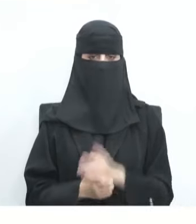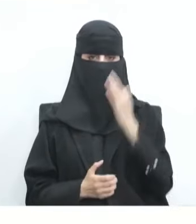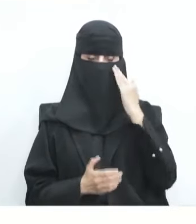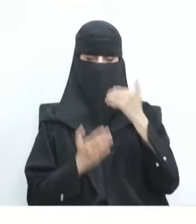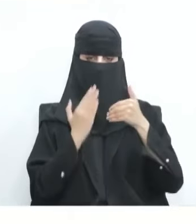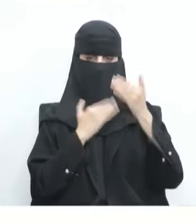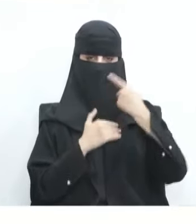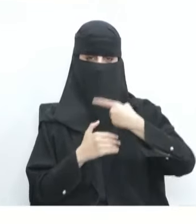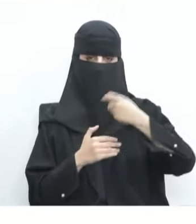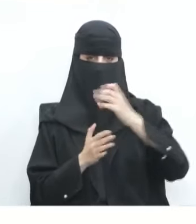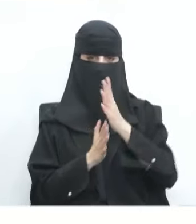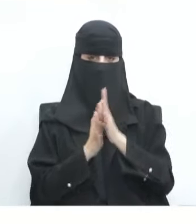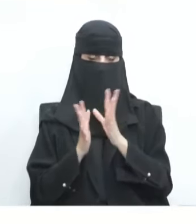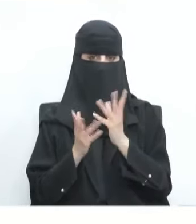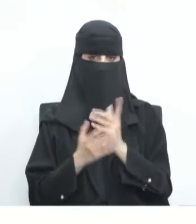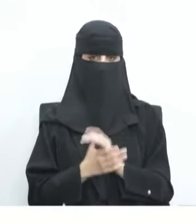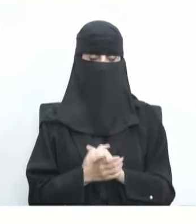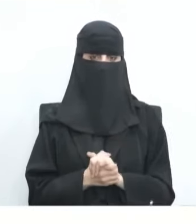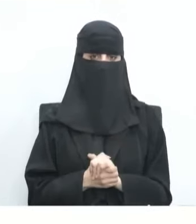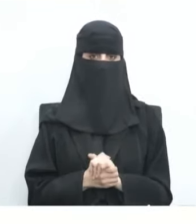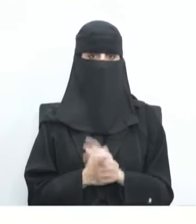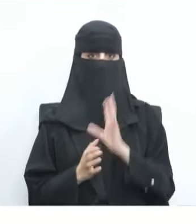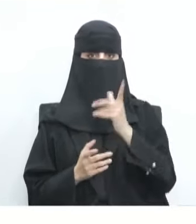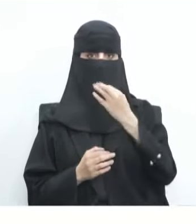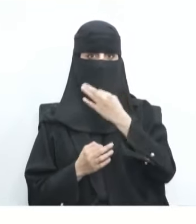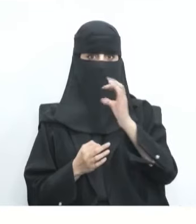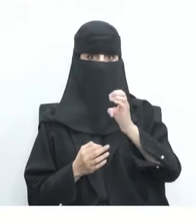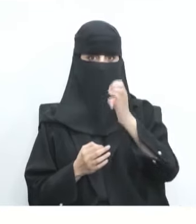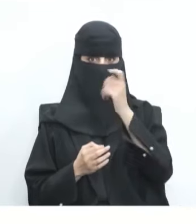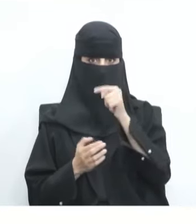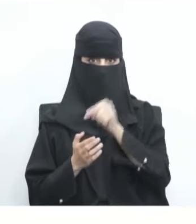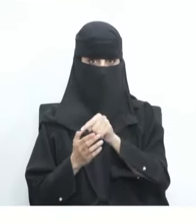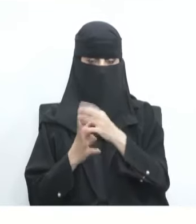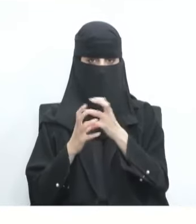من يستطيع الاجابه عن هذا السؤال فهو مستمع جيد